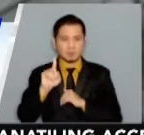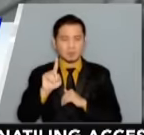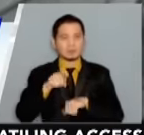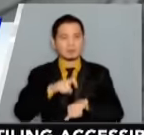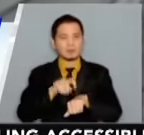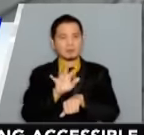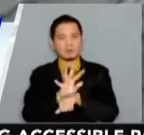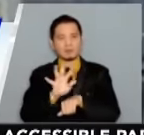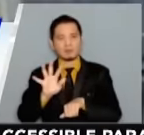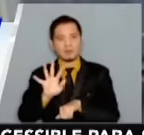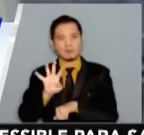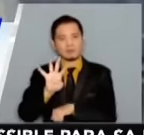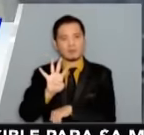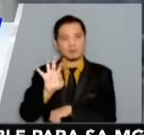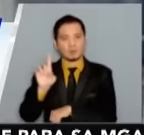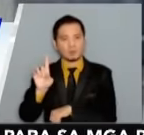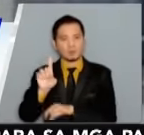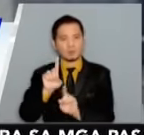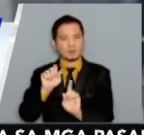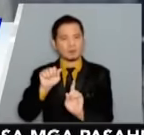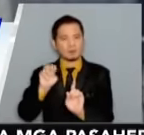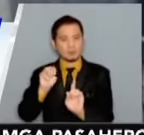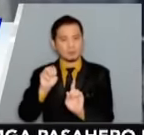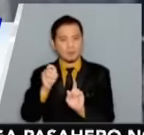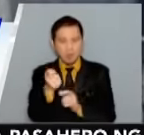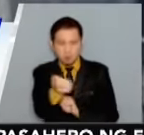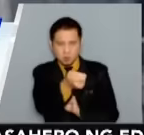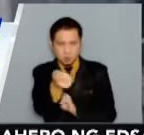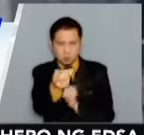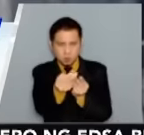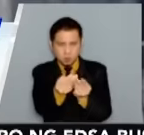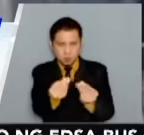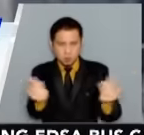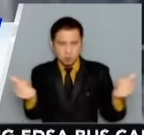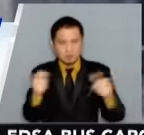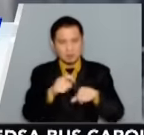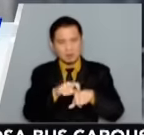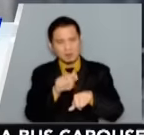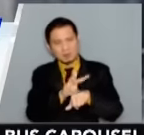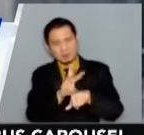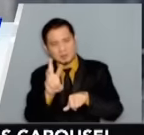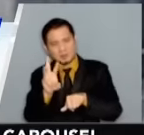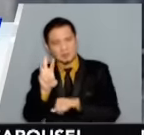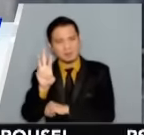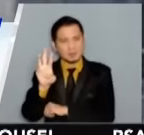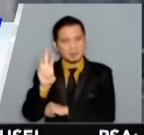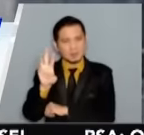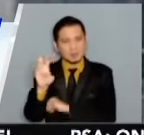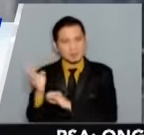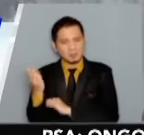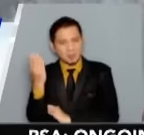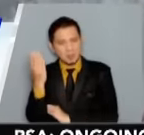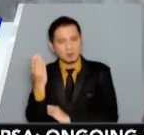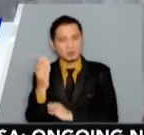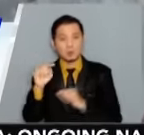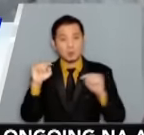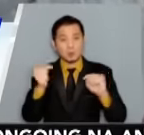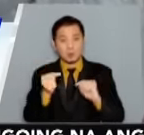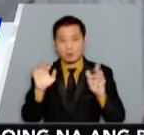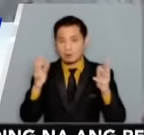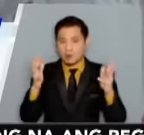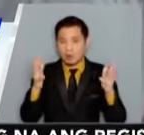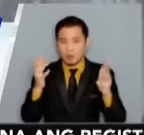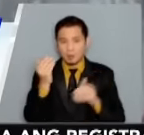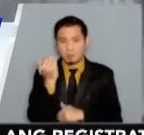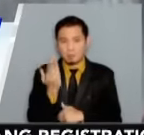na control ang sunog around 6:16 a.m. No? Initial report, no injuries and no casualties, which is good news. Pero